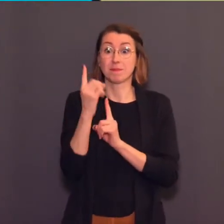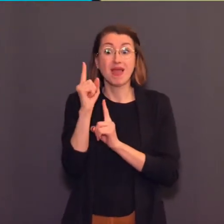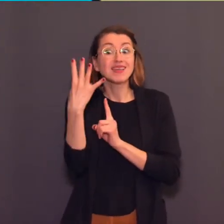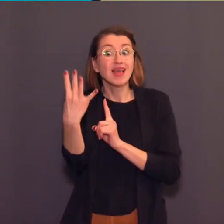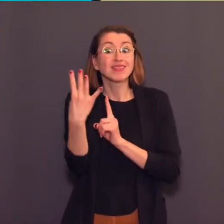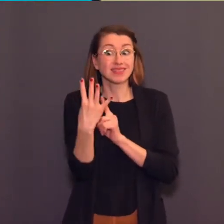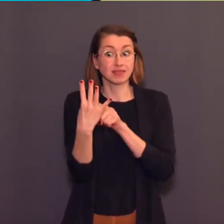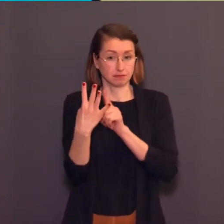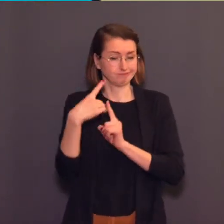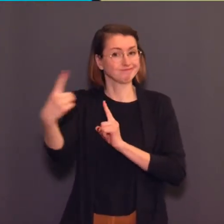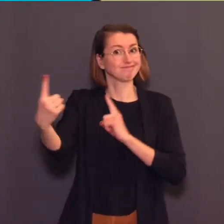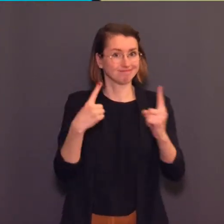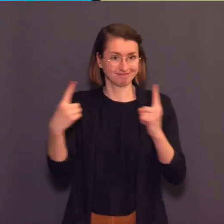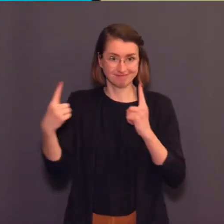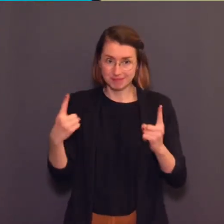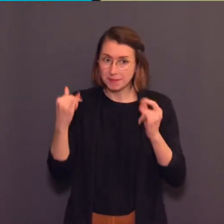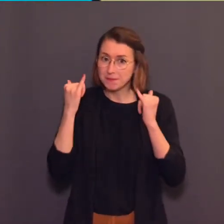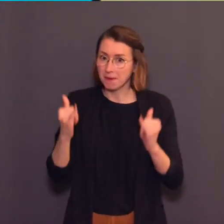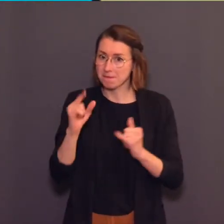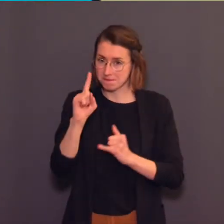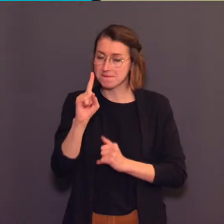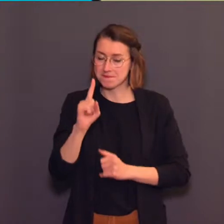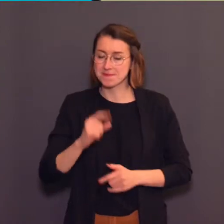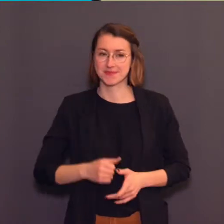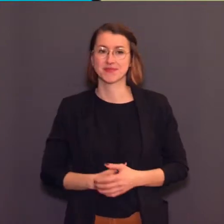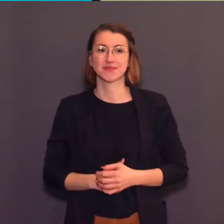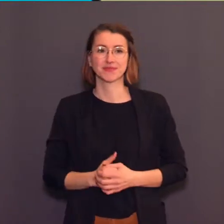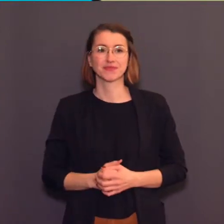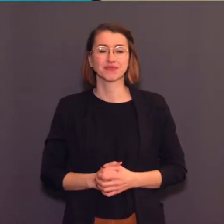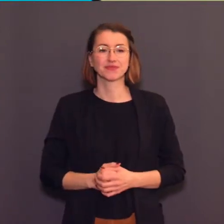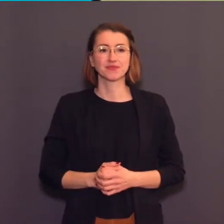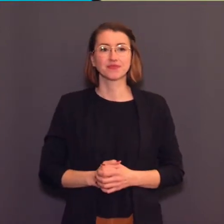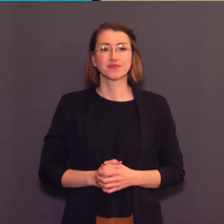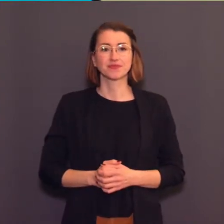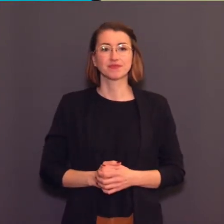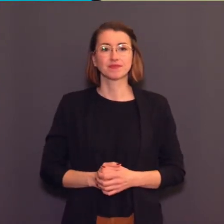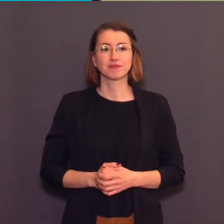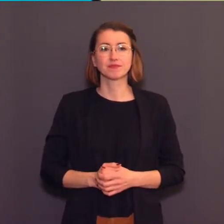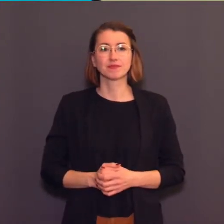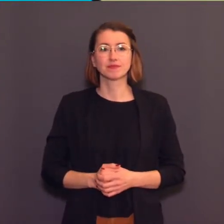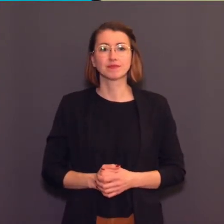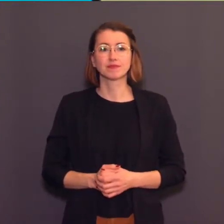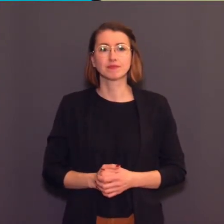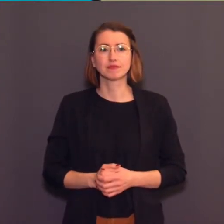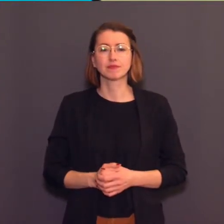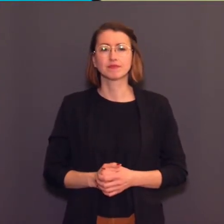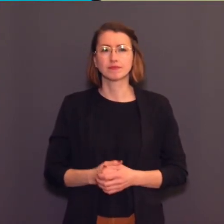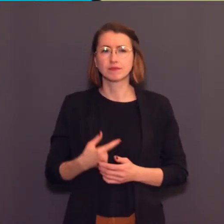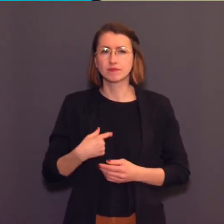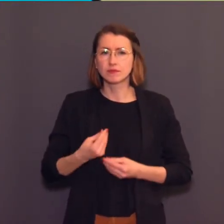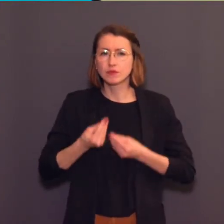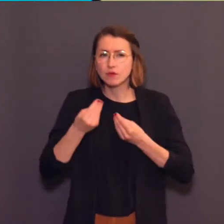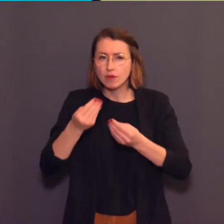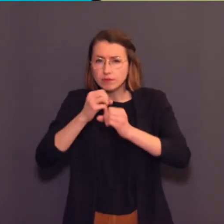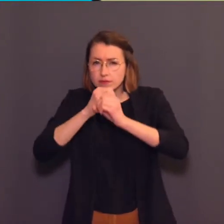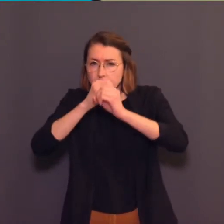nécessaires à ce niveau-là. De manière à avoir une meilleure idée de l'impact de toutes ces mesures, que nous connaissons normalement tous bien maintenant,